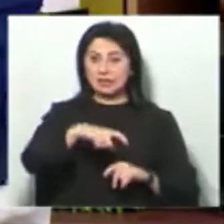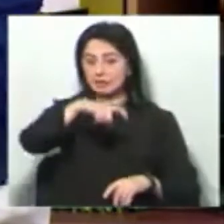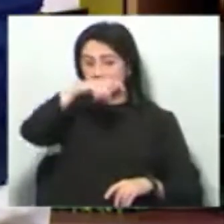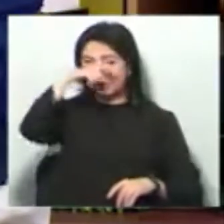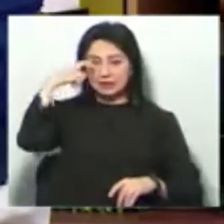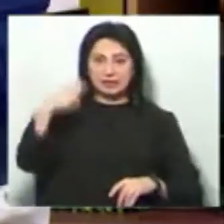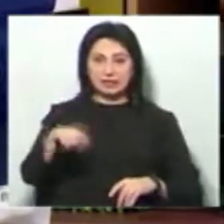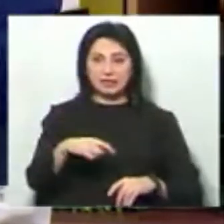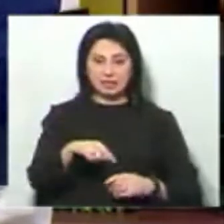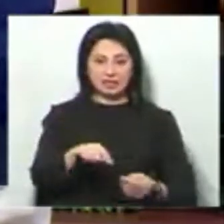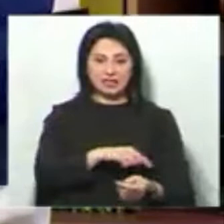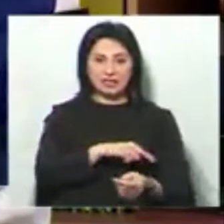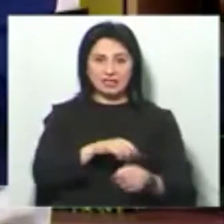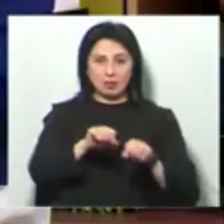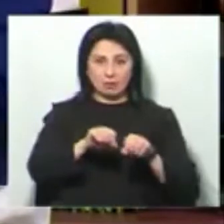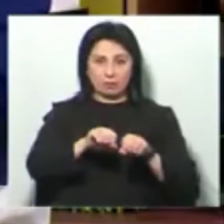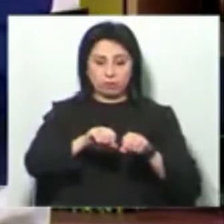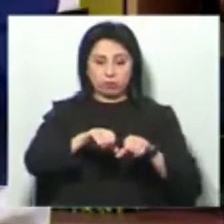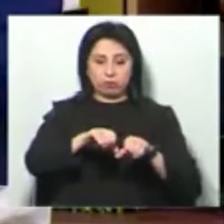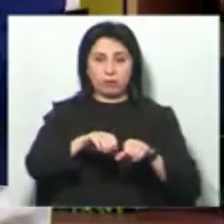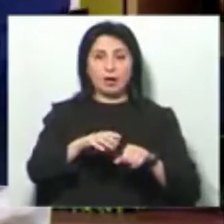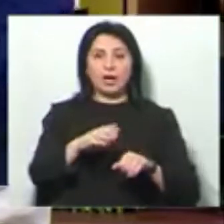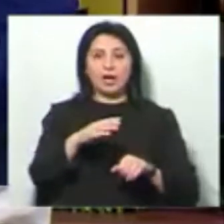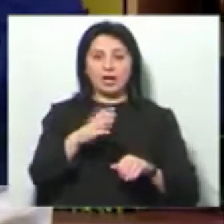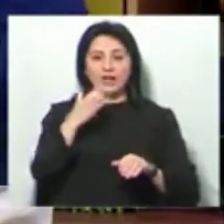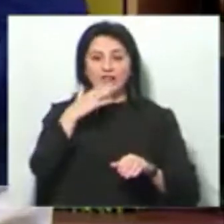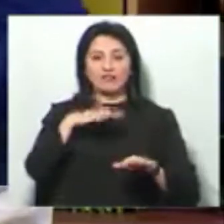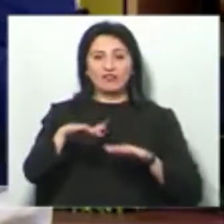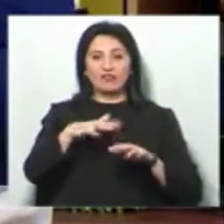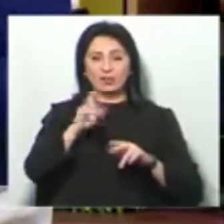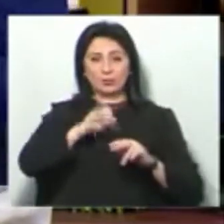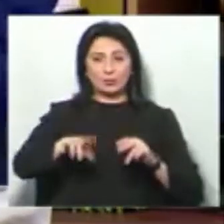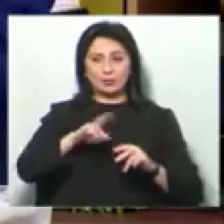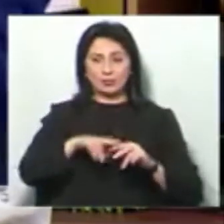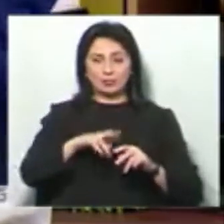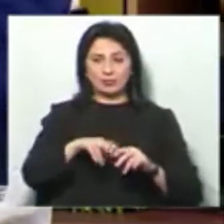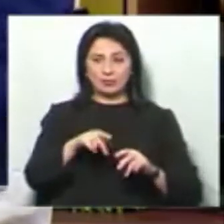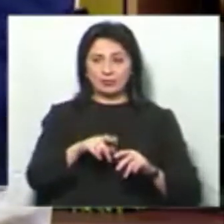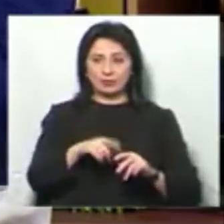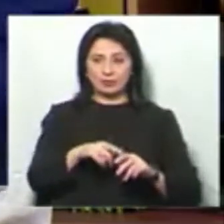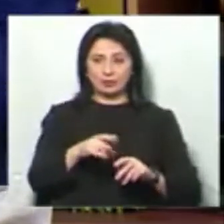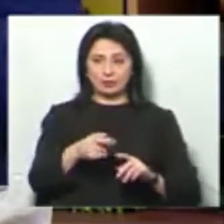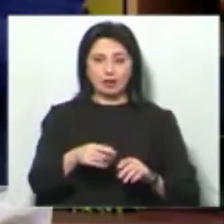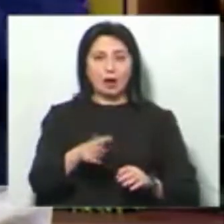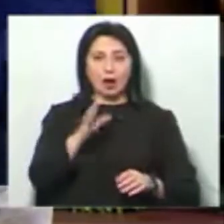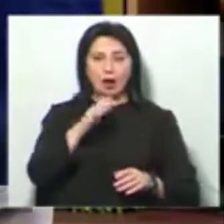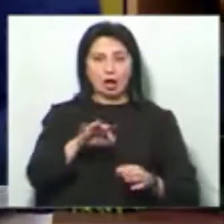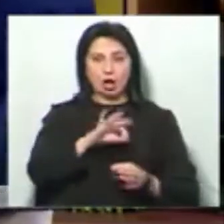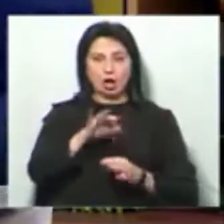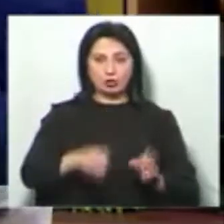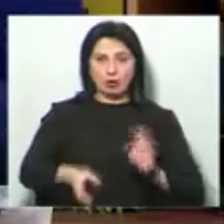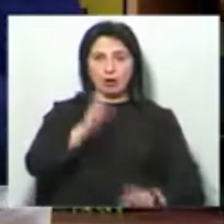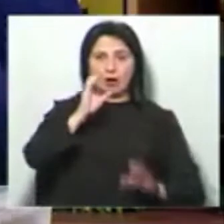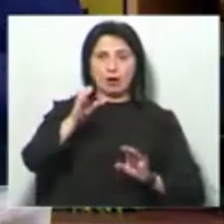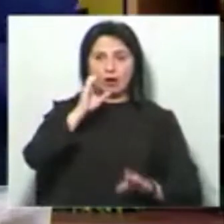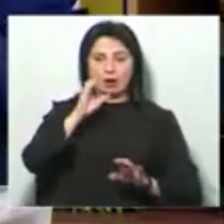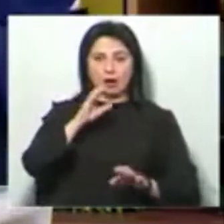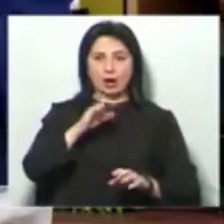mogekhseneba tsizaghli partodeba sitxis danakargi didia, sitxi amdros charbat ar unda miikhos rat ar mokhtes